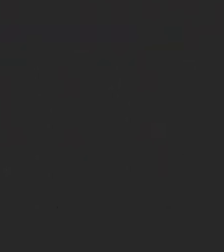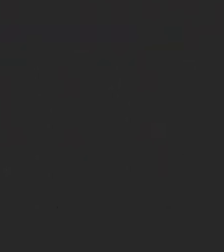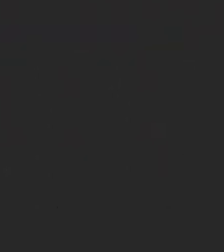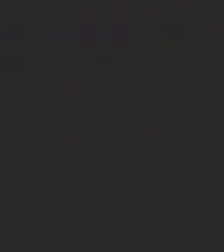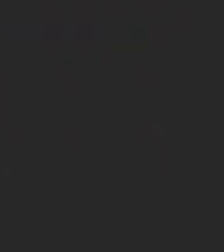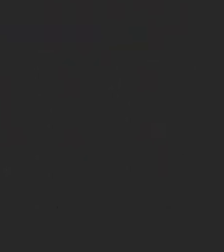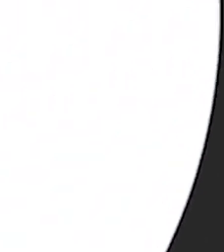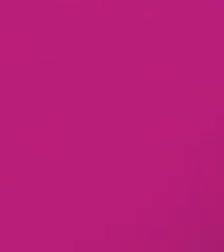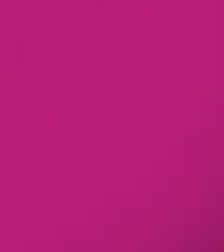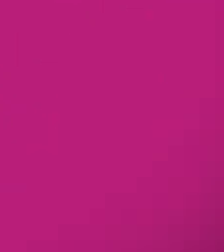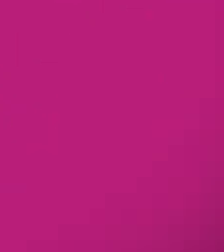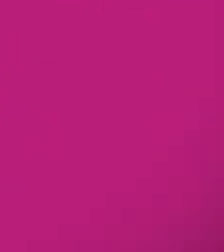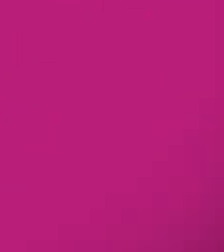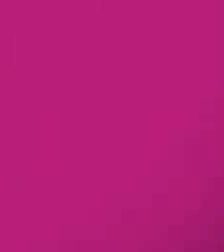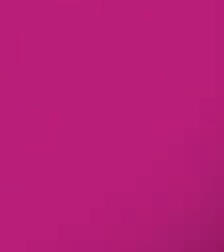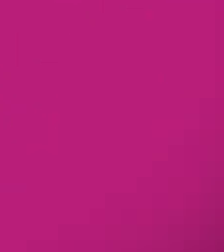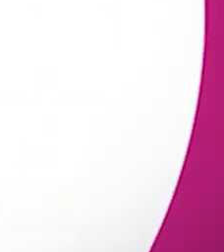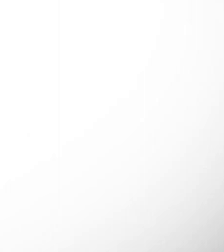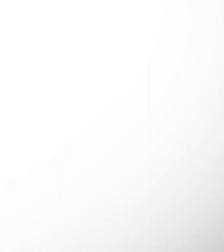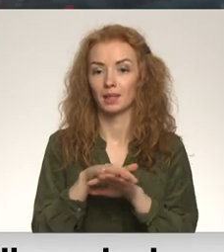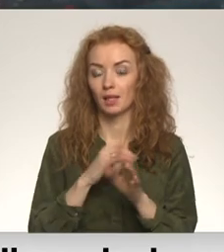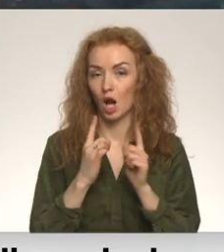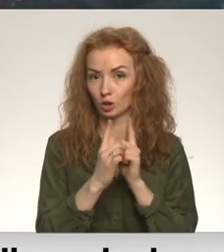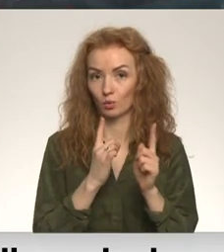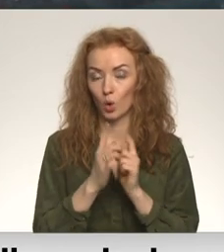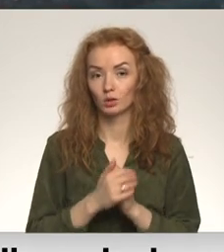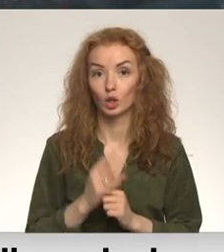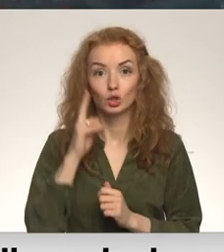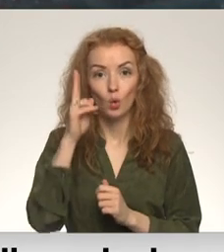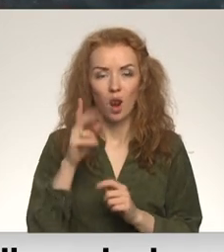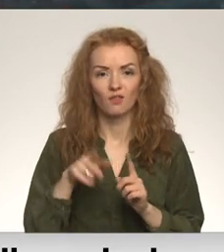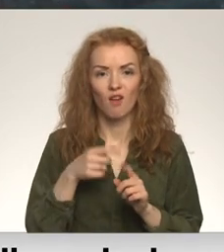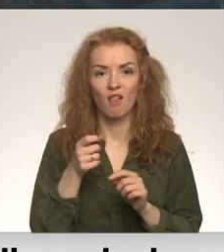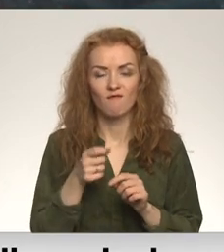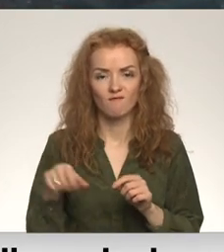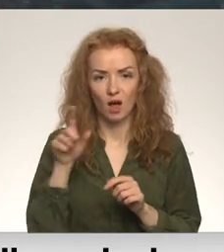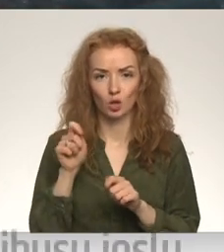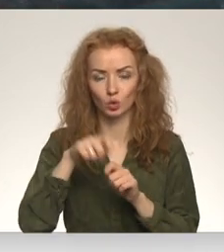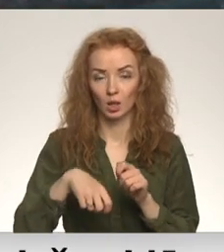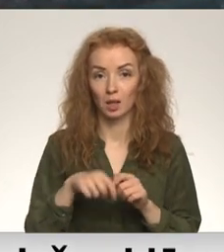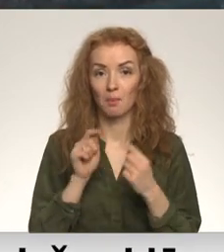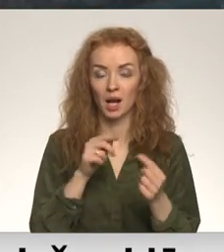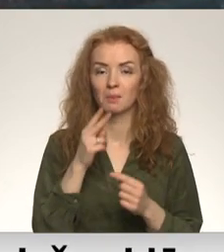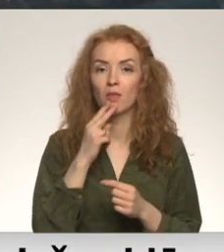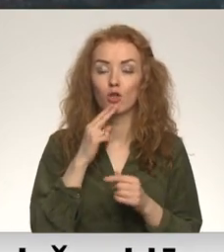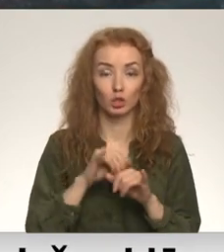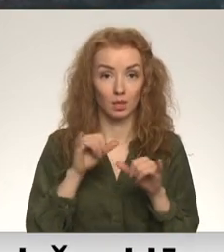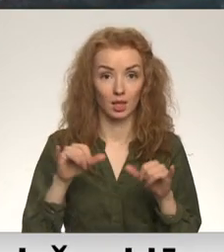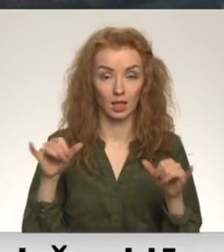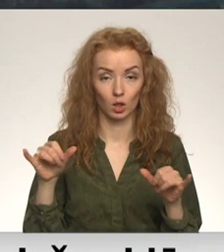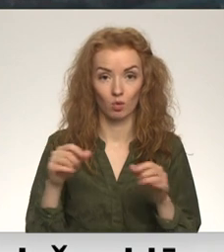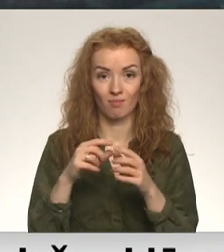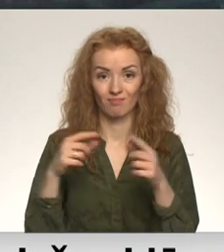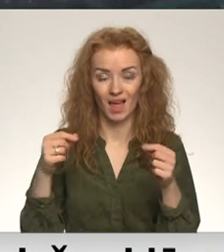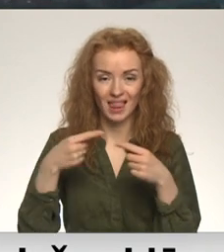Re! Viss ēters ir te! Sola bargāk vērsties pret smēķēšanas izplatību. Ierīces, kurās